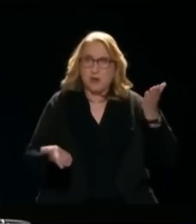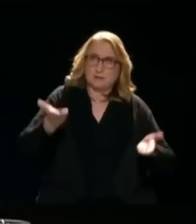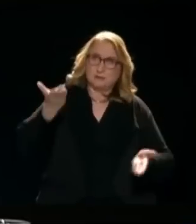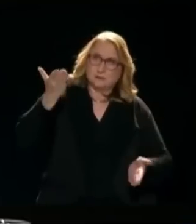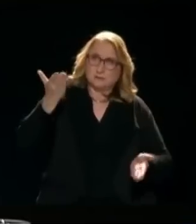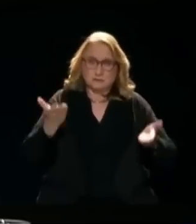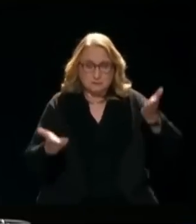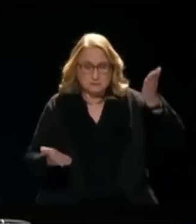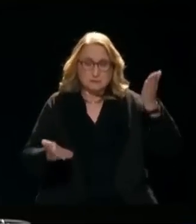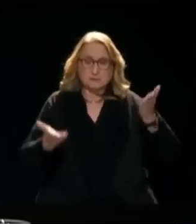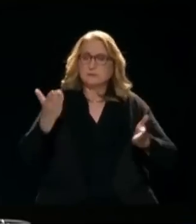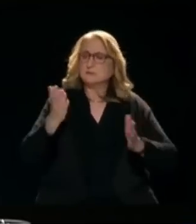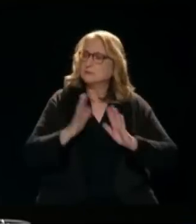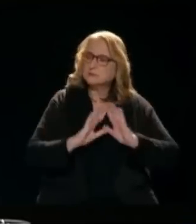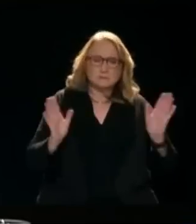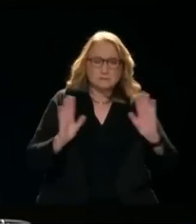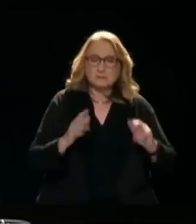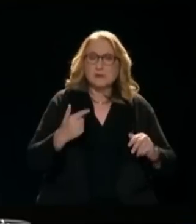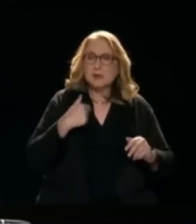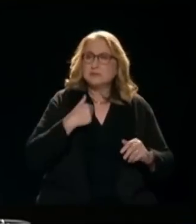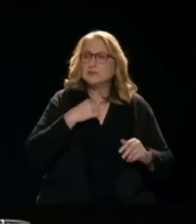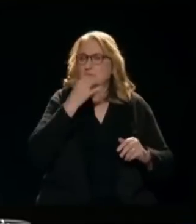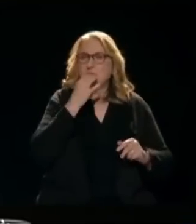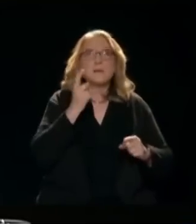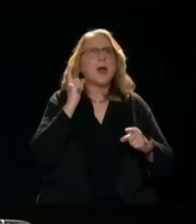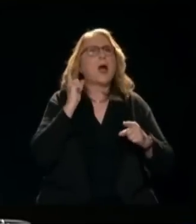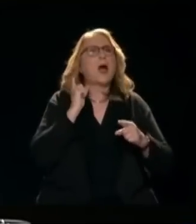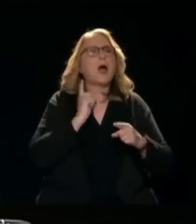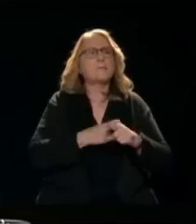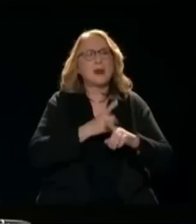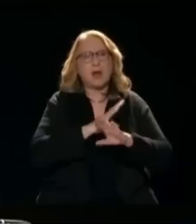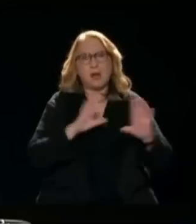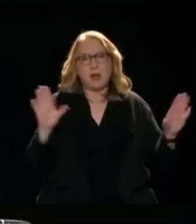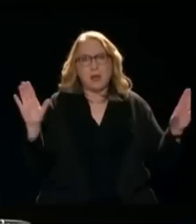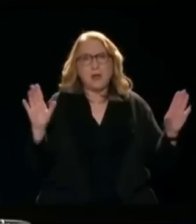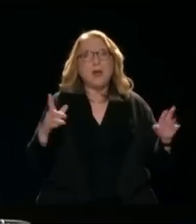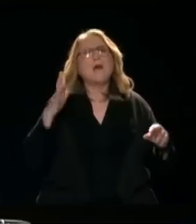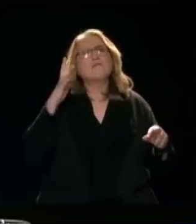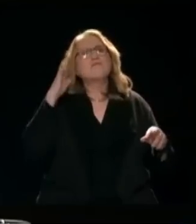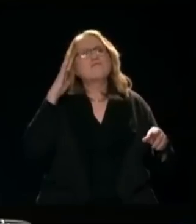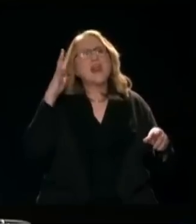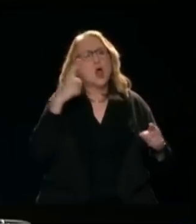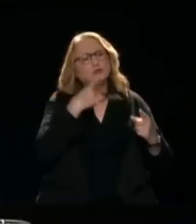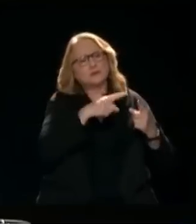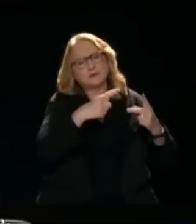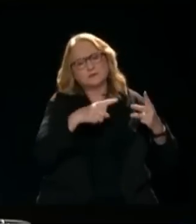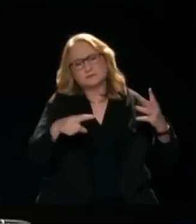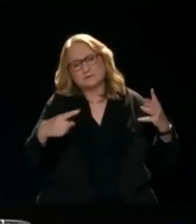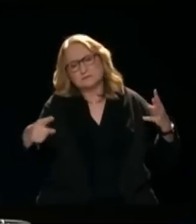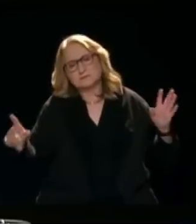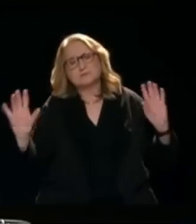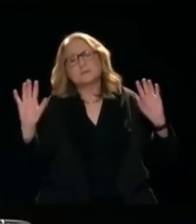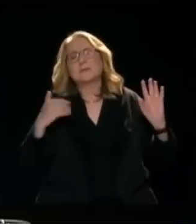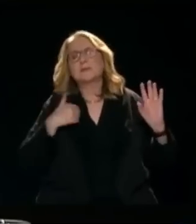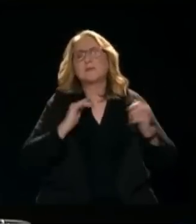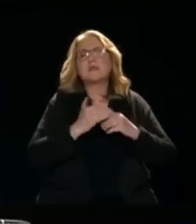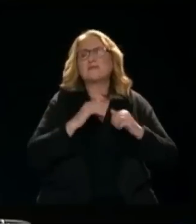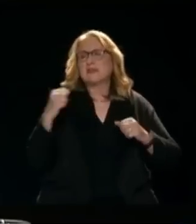θα υπηρετήσει αυτά τα συγκεκριμένα αιτήματα. Λέμε πολύ απλά ότι ανεξαρτήτως ιδεολογίας τα αιτήματα